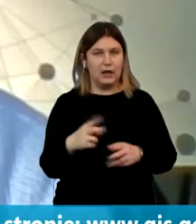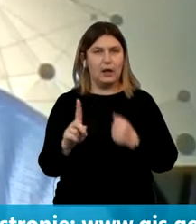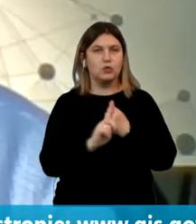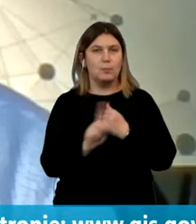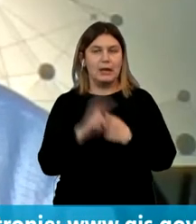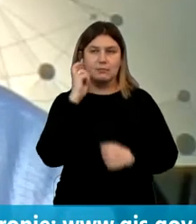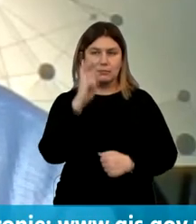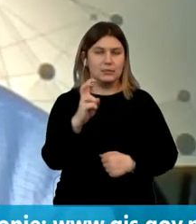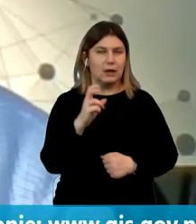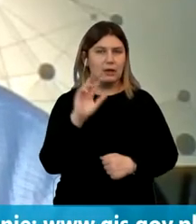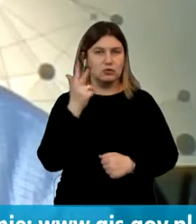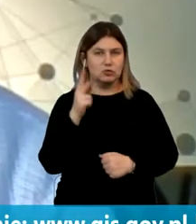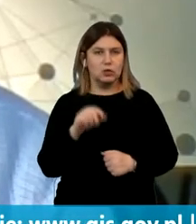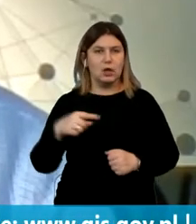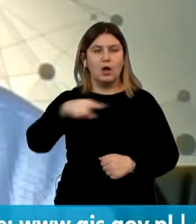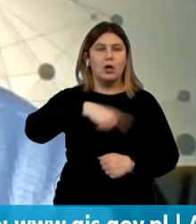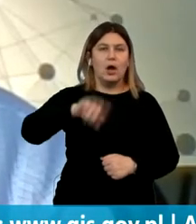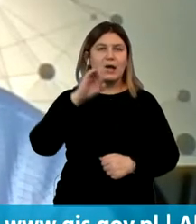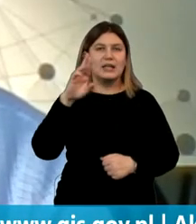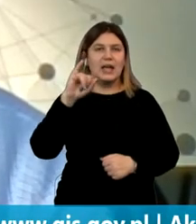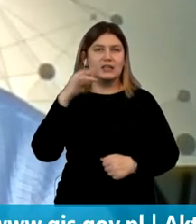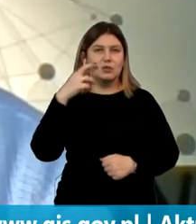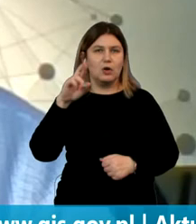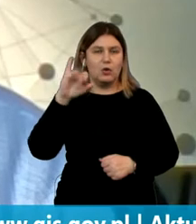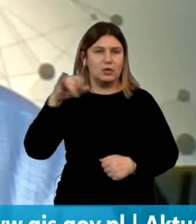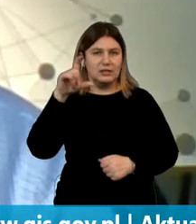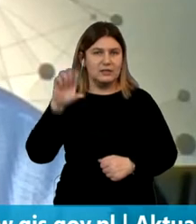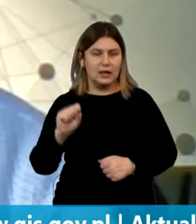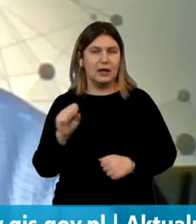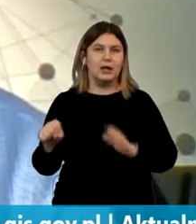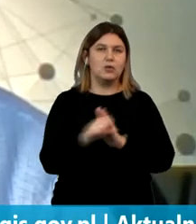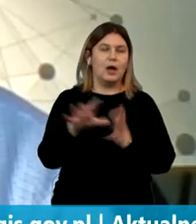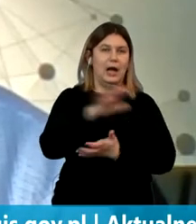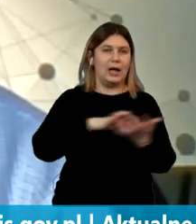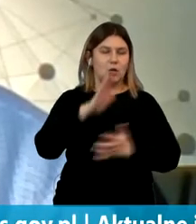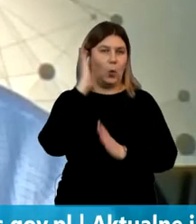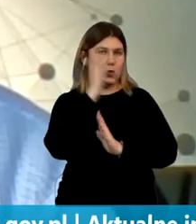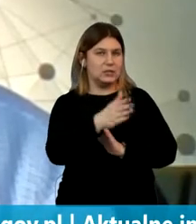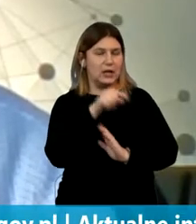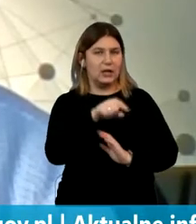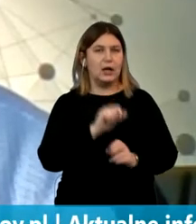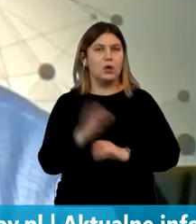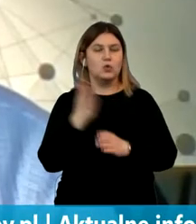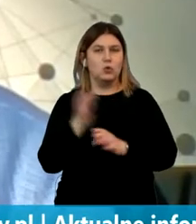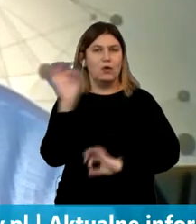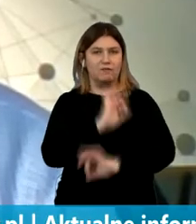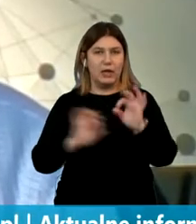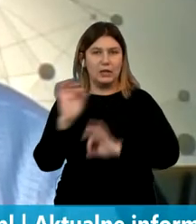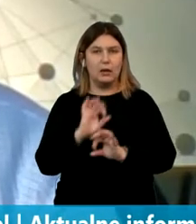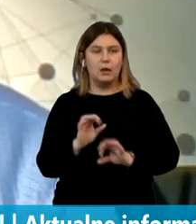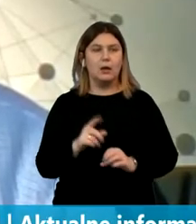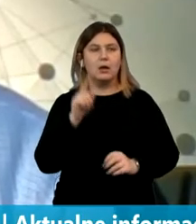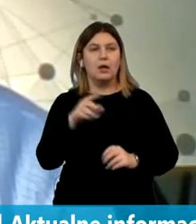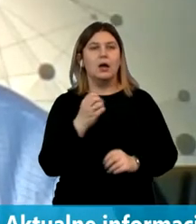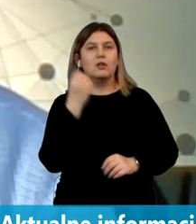który idzie od ronda Giedrojcia w kierunku Arkońskiej, to jest już wyremontowany, natomiast ten w kierunku